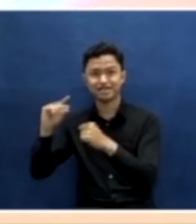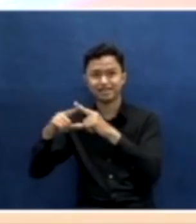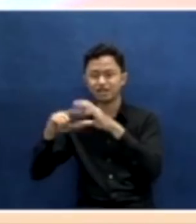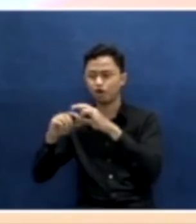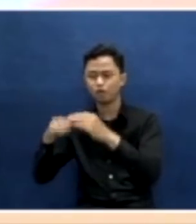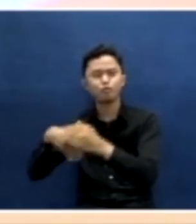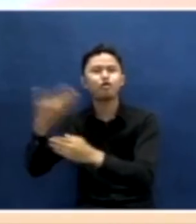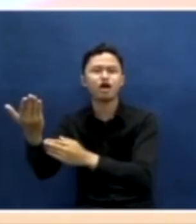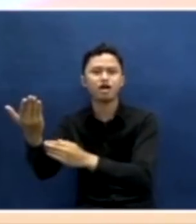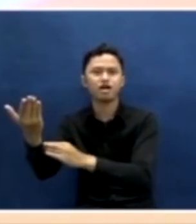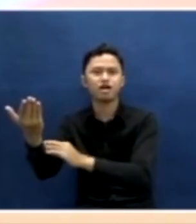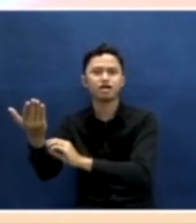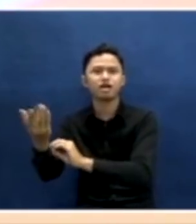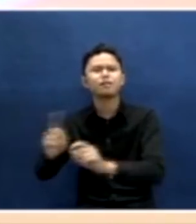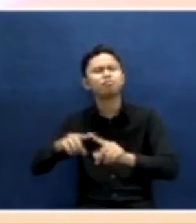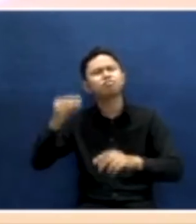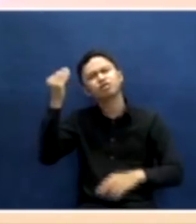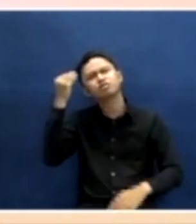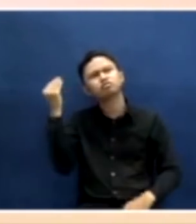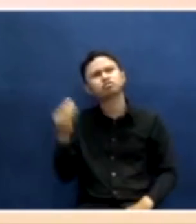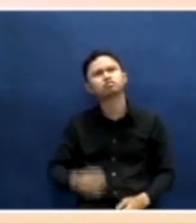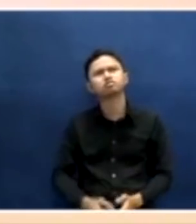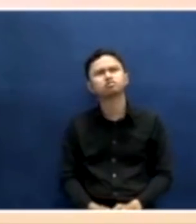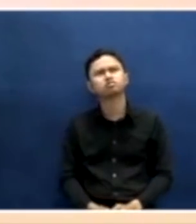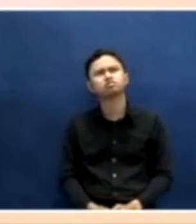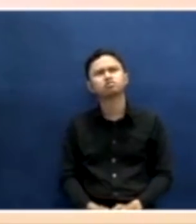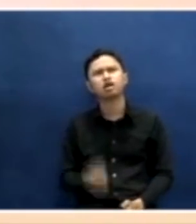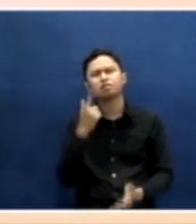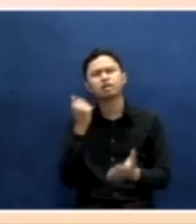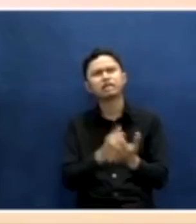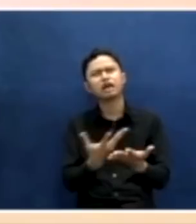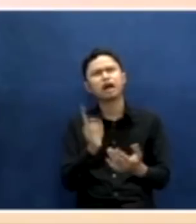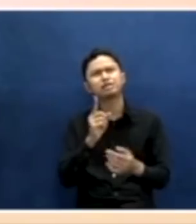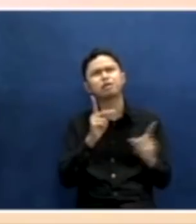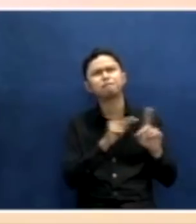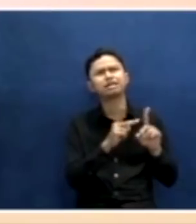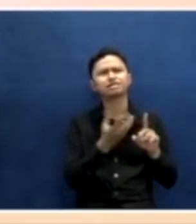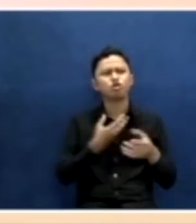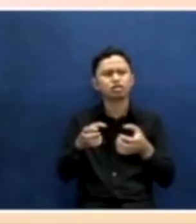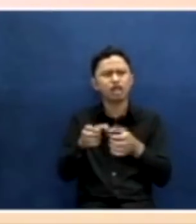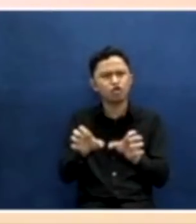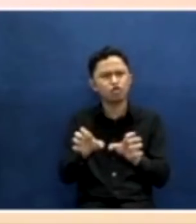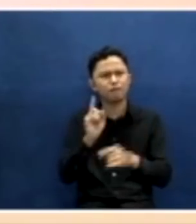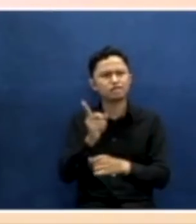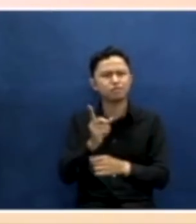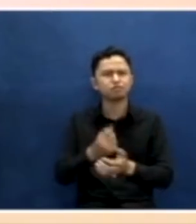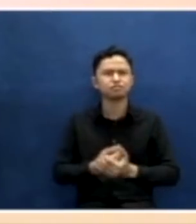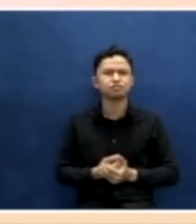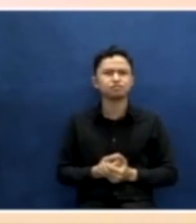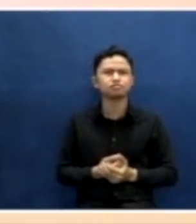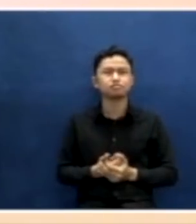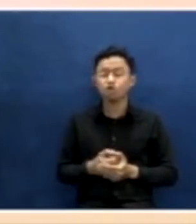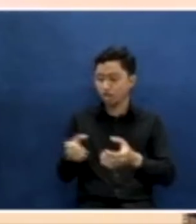sembari mereka itu menggelayut pertanyaan apa pentingnya telur sampai aja spinshop itu pingin mengambil telur dari kami telur dikumpulkan